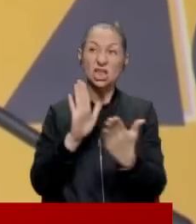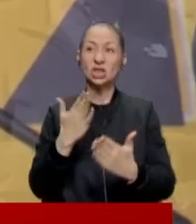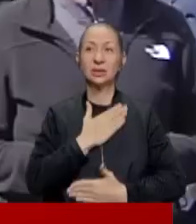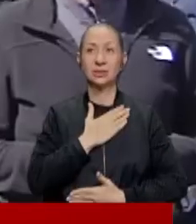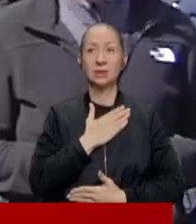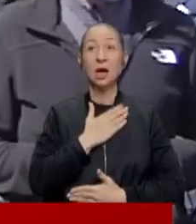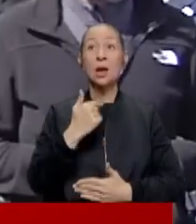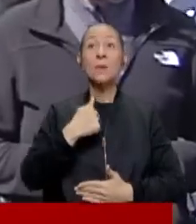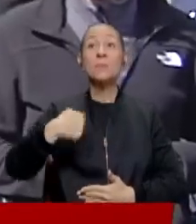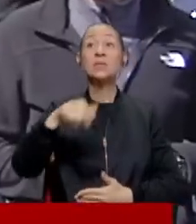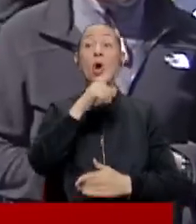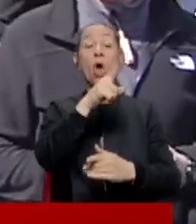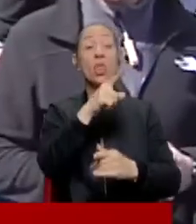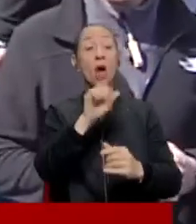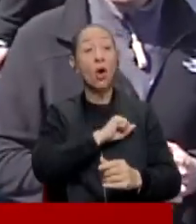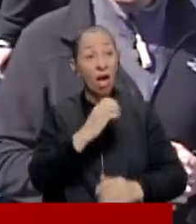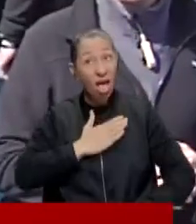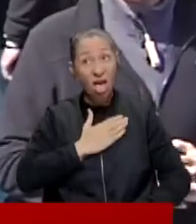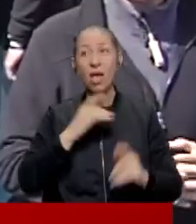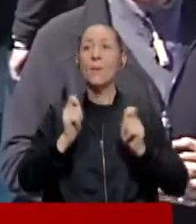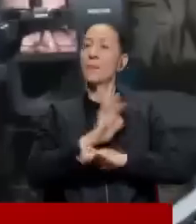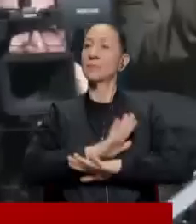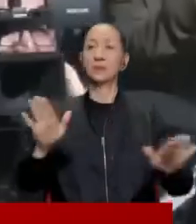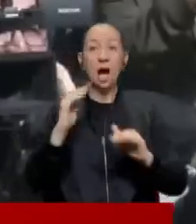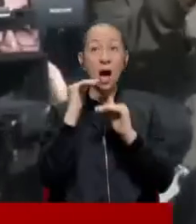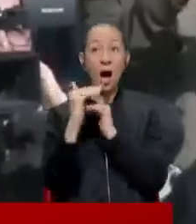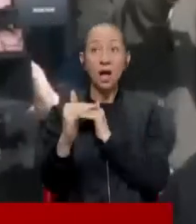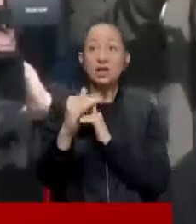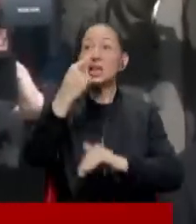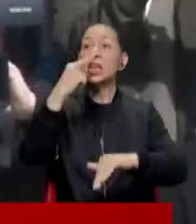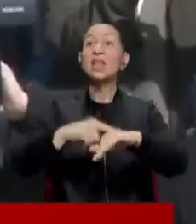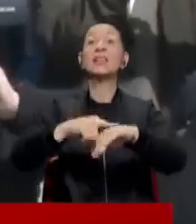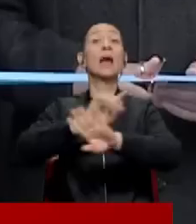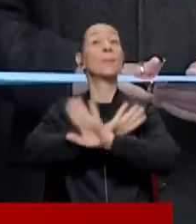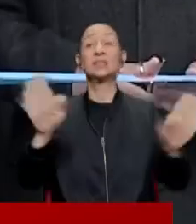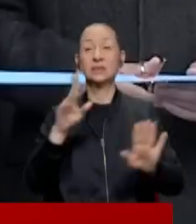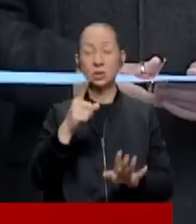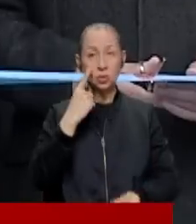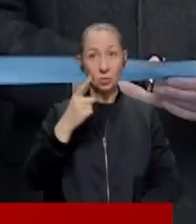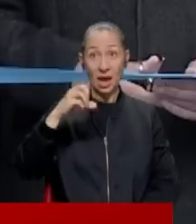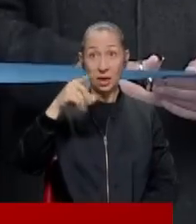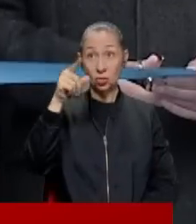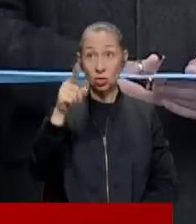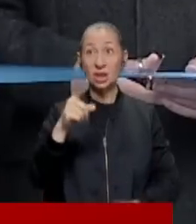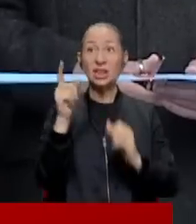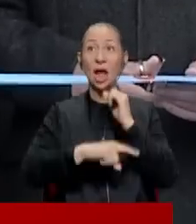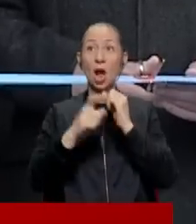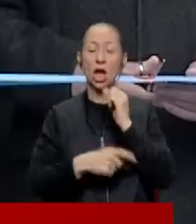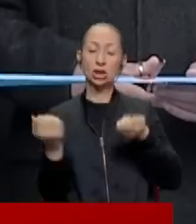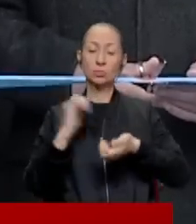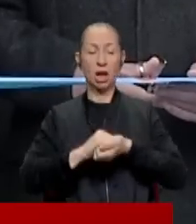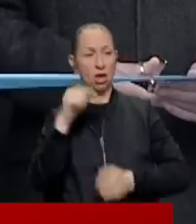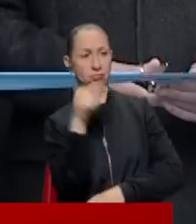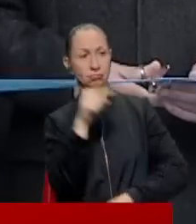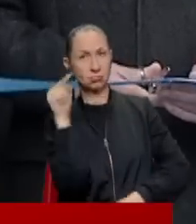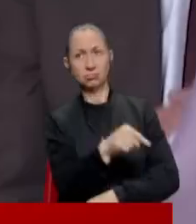karşıyız bizleri onlarla korkutamazsınız halkımızı da inandıramazsınız Cumhurbaşkanı Erdoğan'ın terörle işbirliği